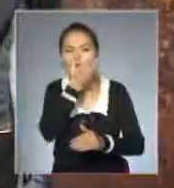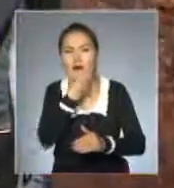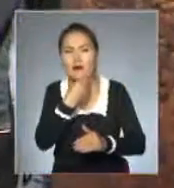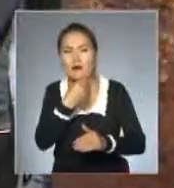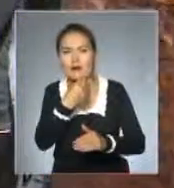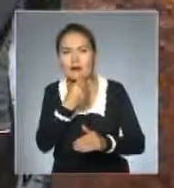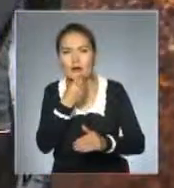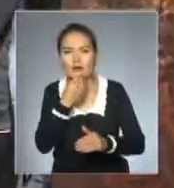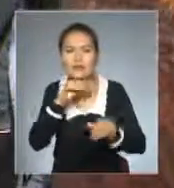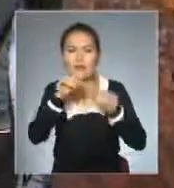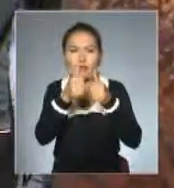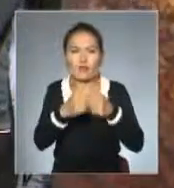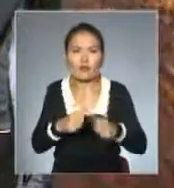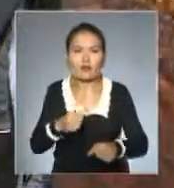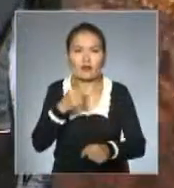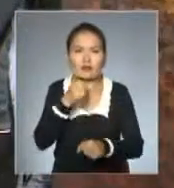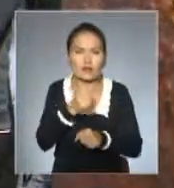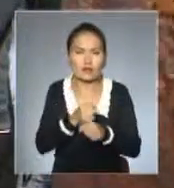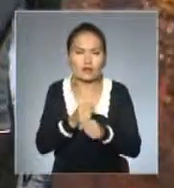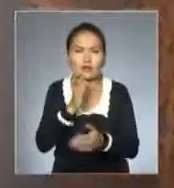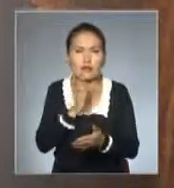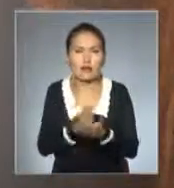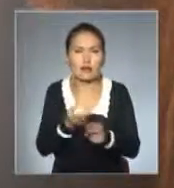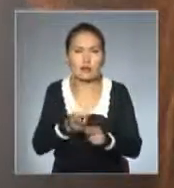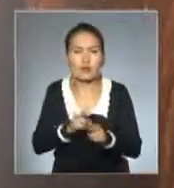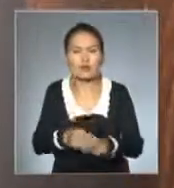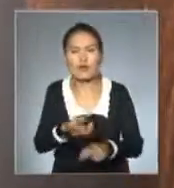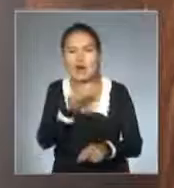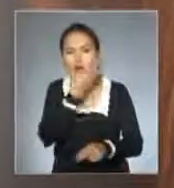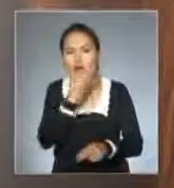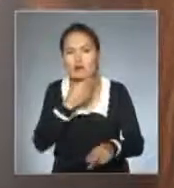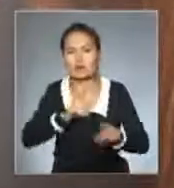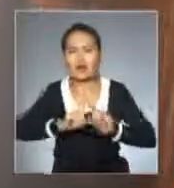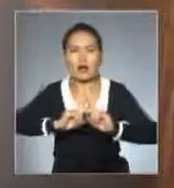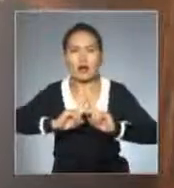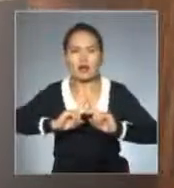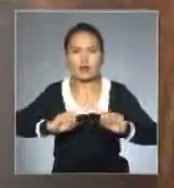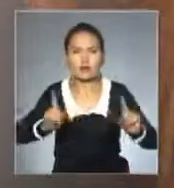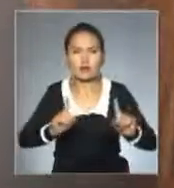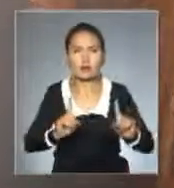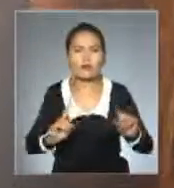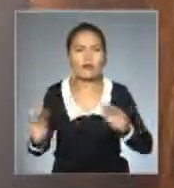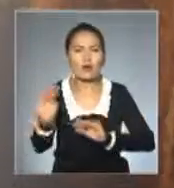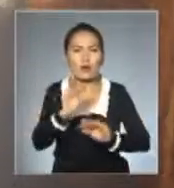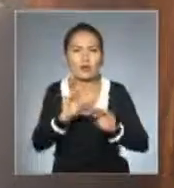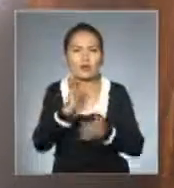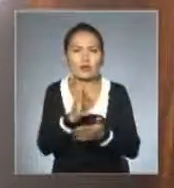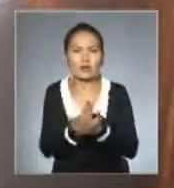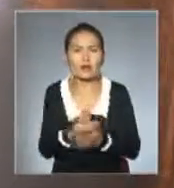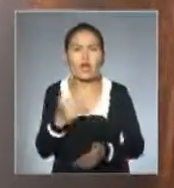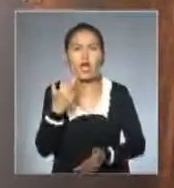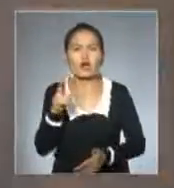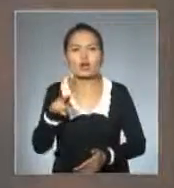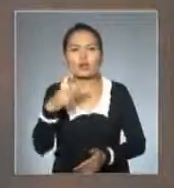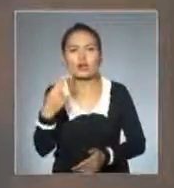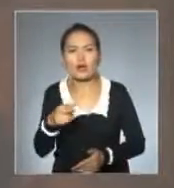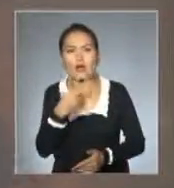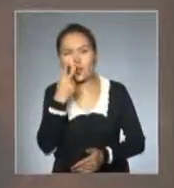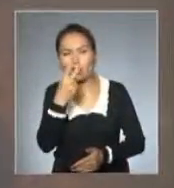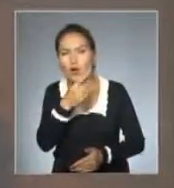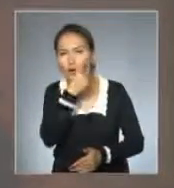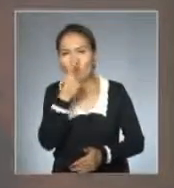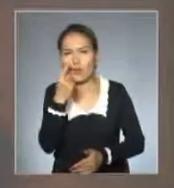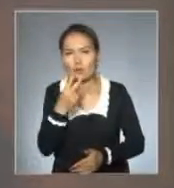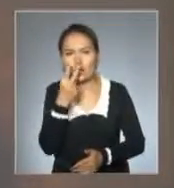Бұл нысандарда көпшілікке сыры беймәлім ғаламшардың кереметтері ұсынылады. Заманауи жарық дыбыс қондырғылар арқылы үшті көріністерін көзбен